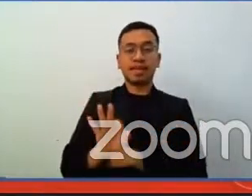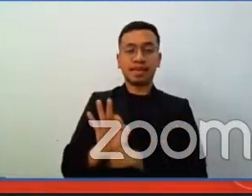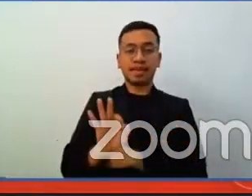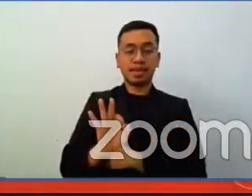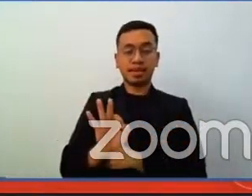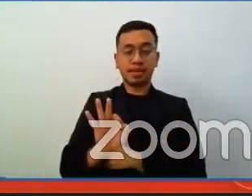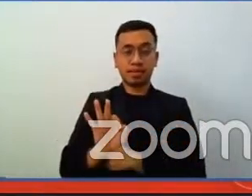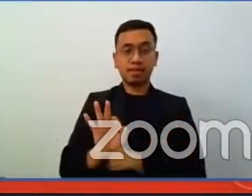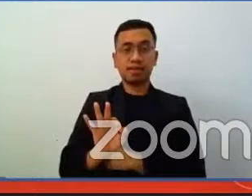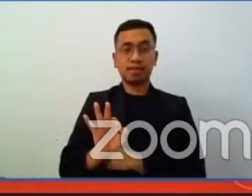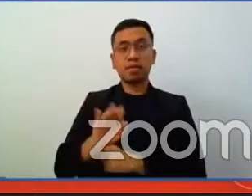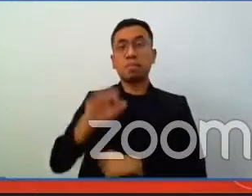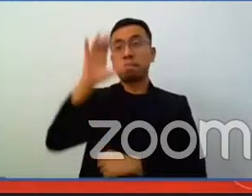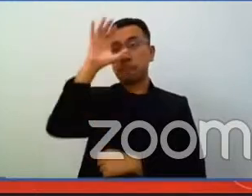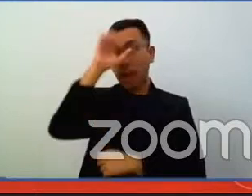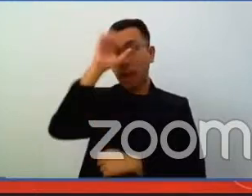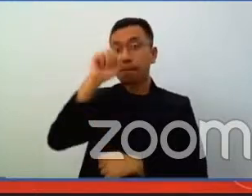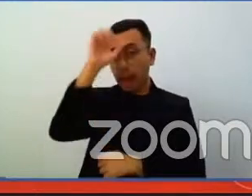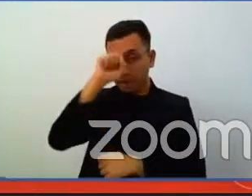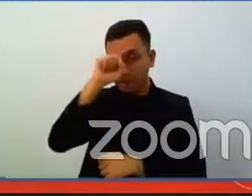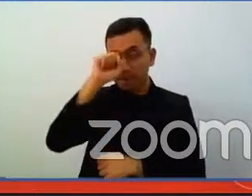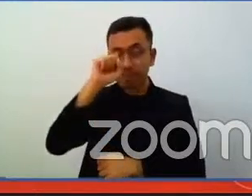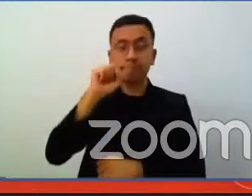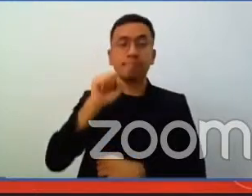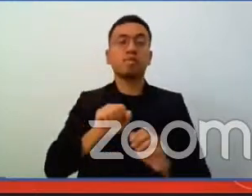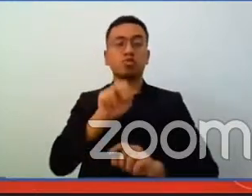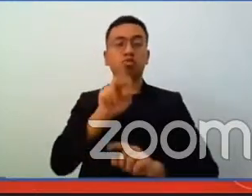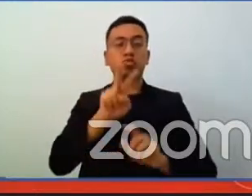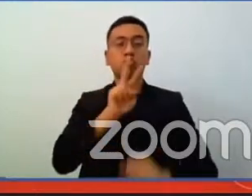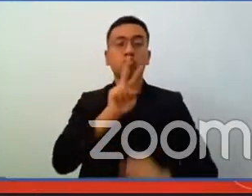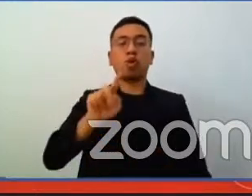11,11% memahami, kemudian